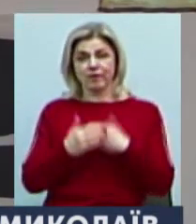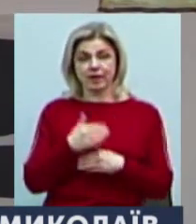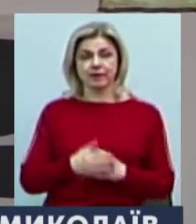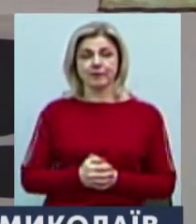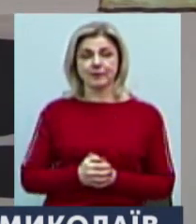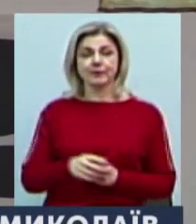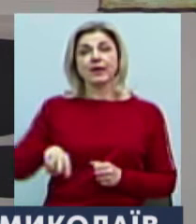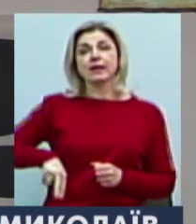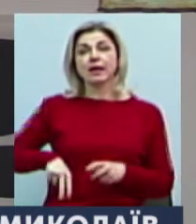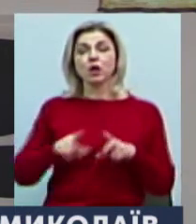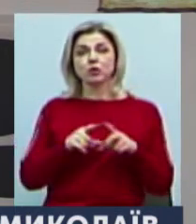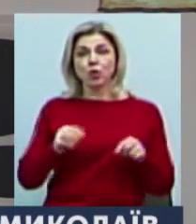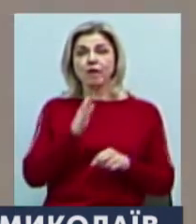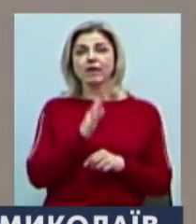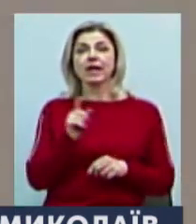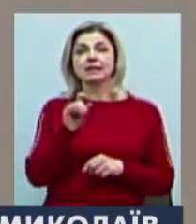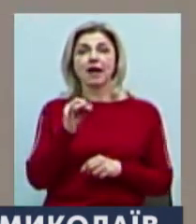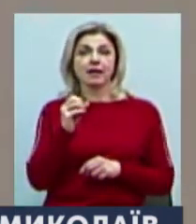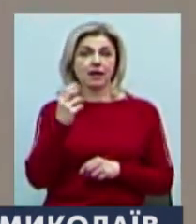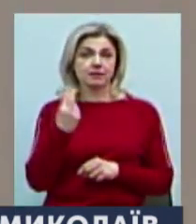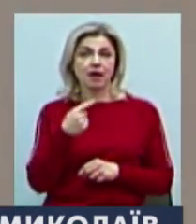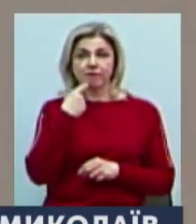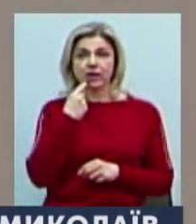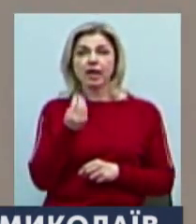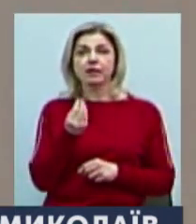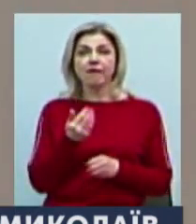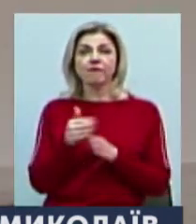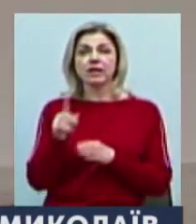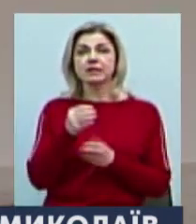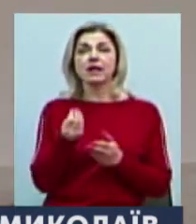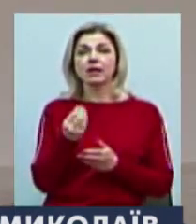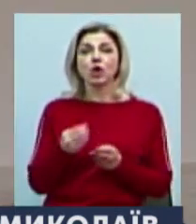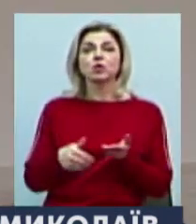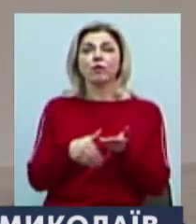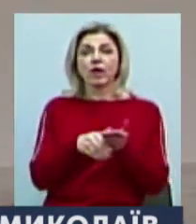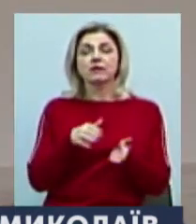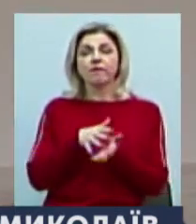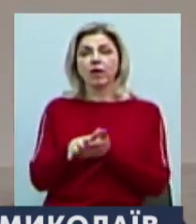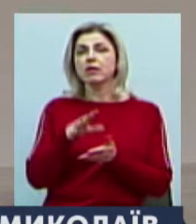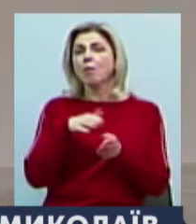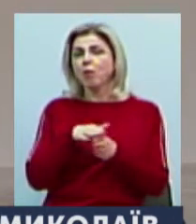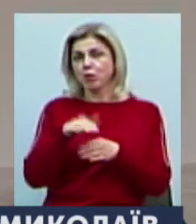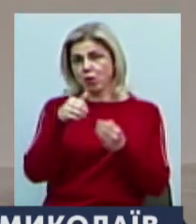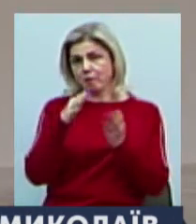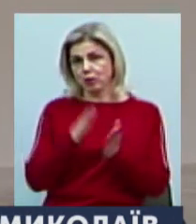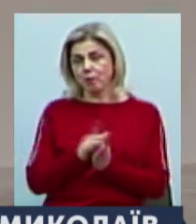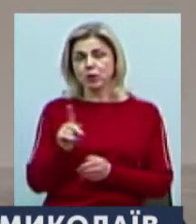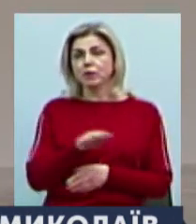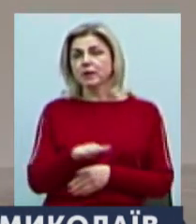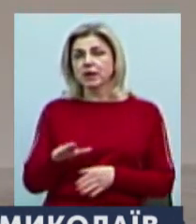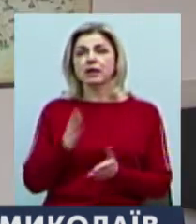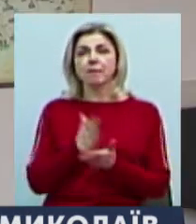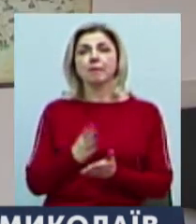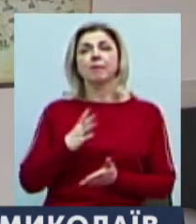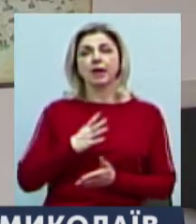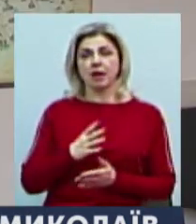потребами. Директор школи Володимир Заєць говорить, гроші, виділені за рахунок субвенції, витрачають в повному обсязі, аби діти могли бути